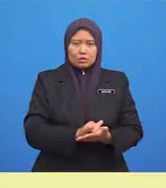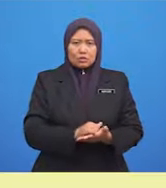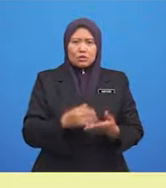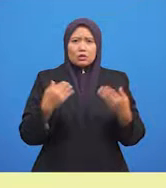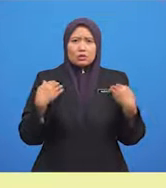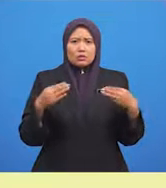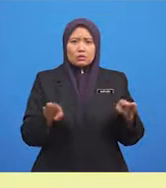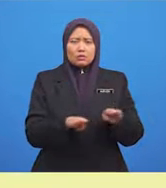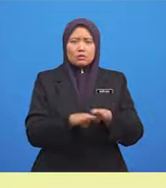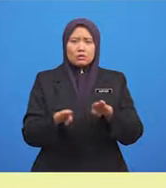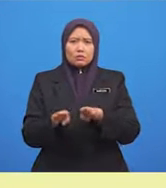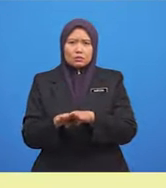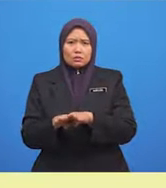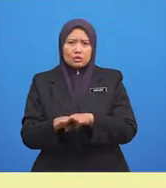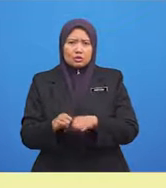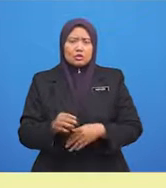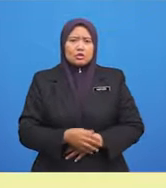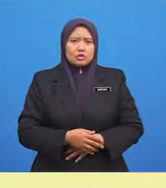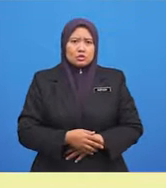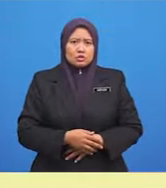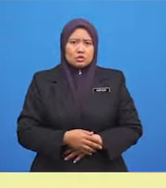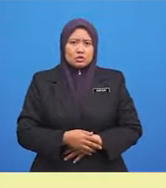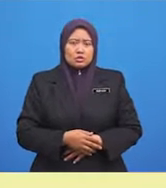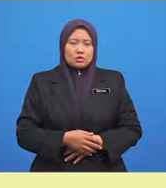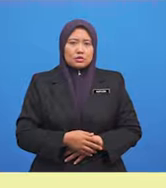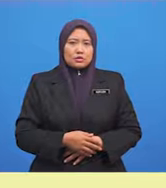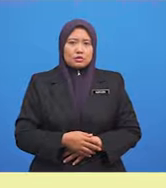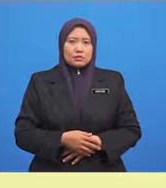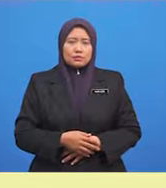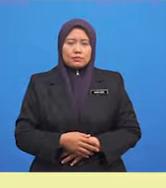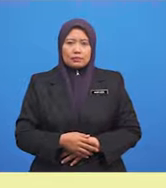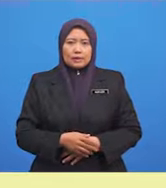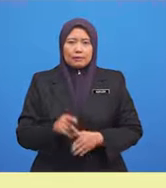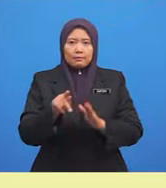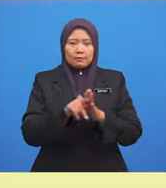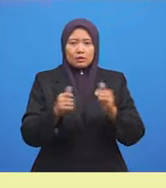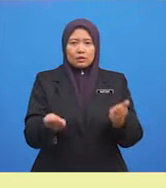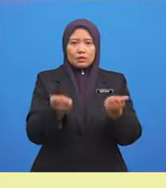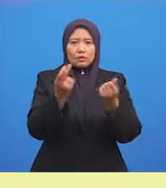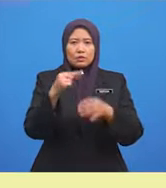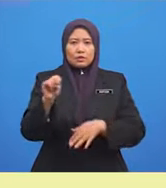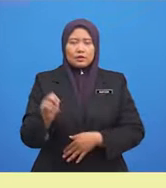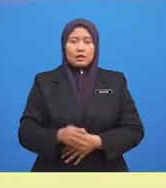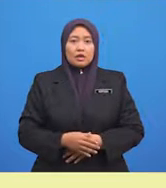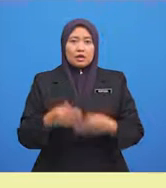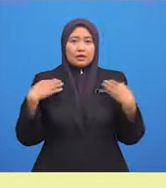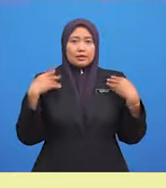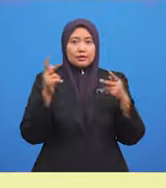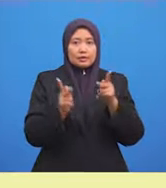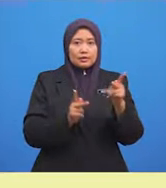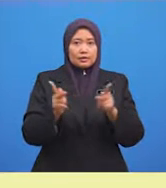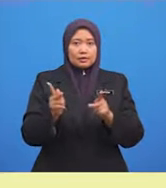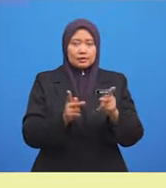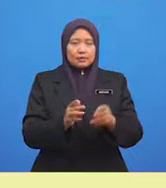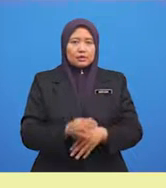jenis pengangkutan. Ia terdiri daripada kereta, kapal terbang,